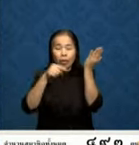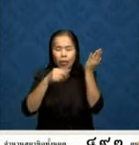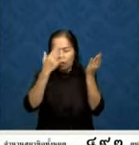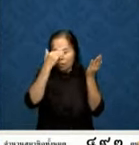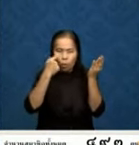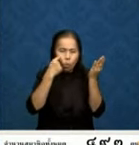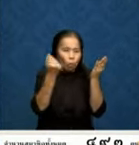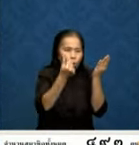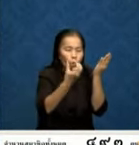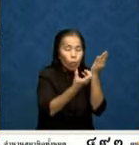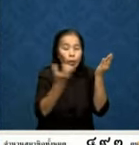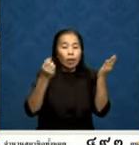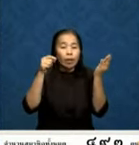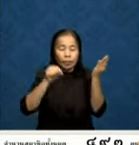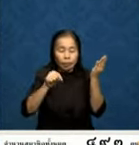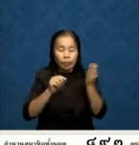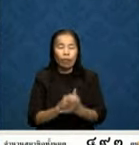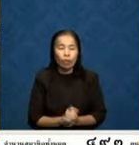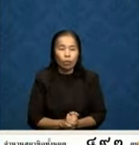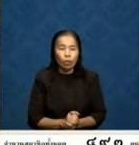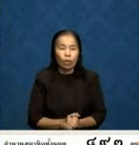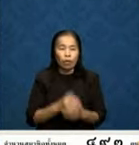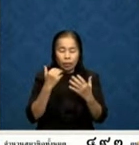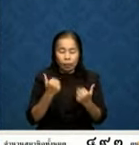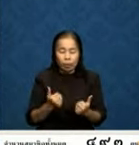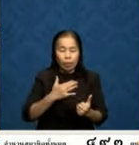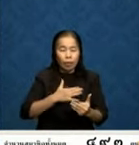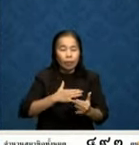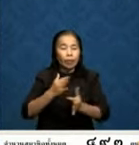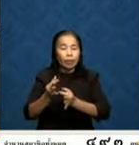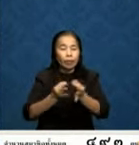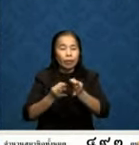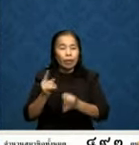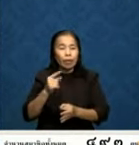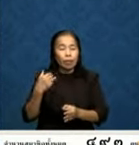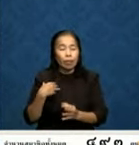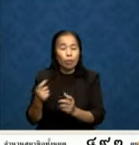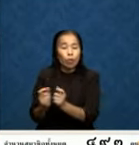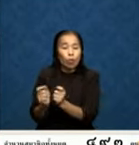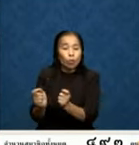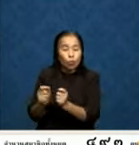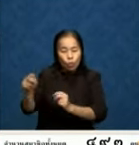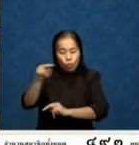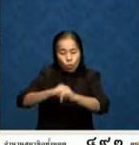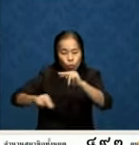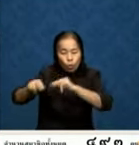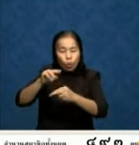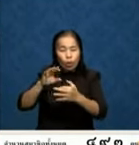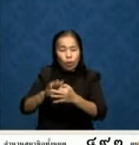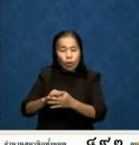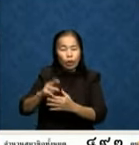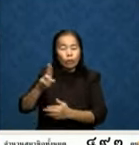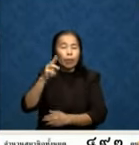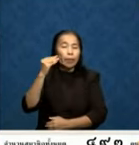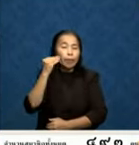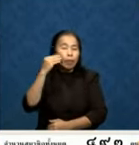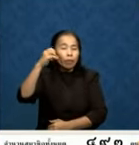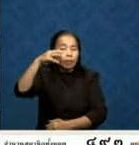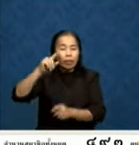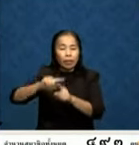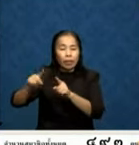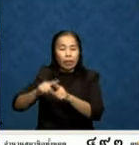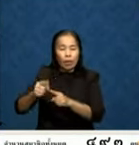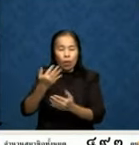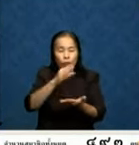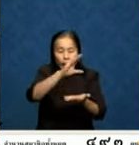ะครับจนเกินไปนะครับในส่วนนี้นะครับทางอนุคุ้มครองผู้ใช้พลังงานนะครับก็จะได้มีการพิจารณา